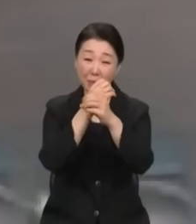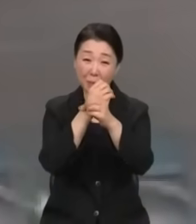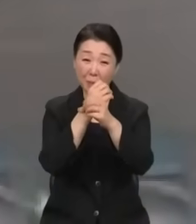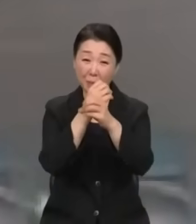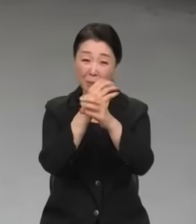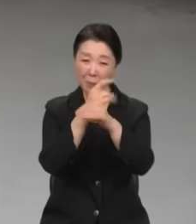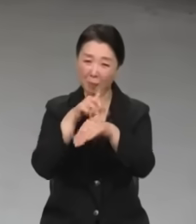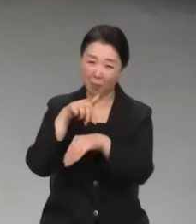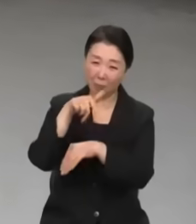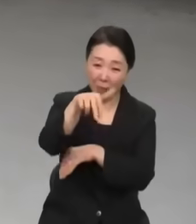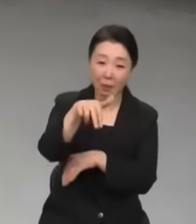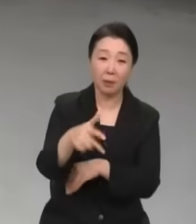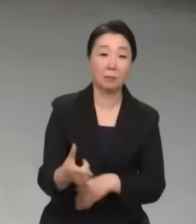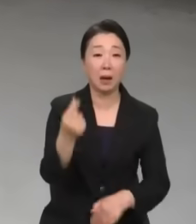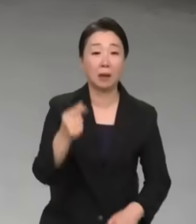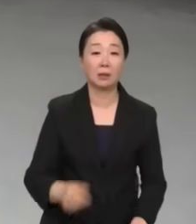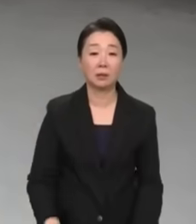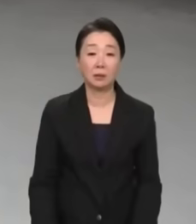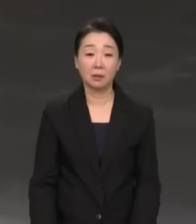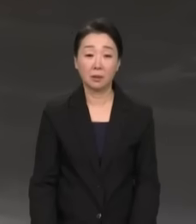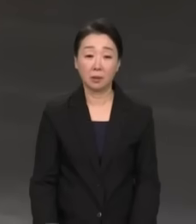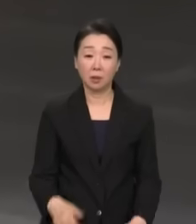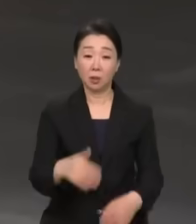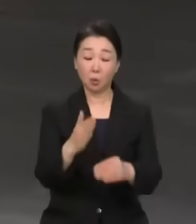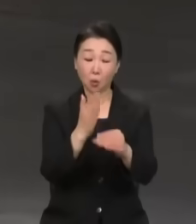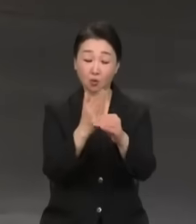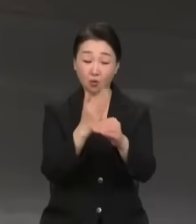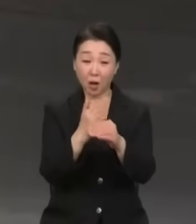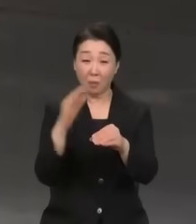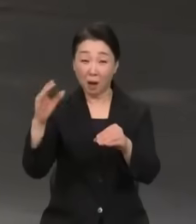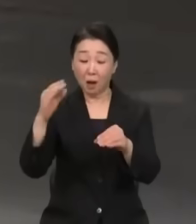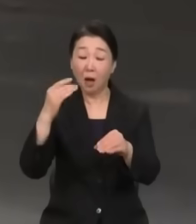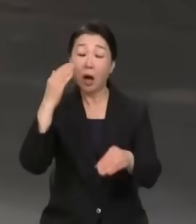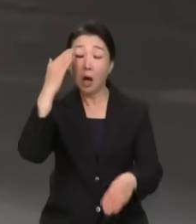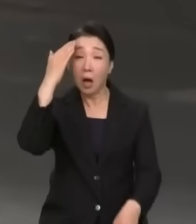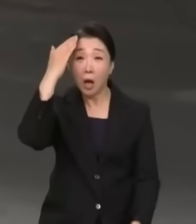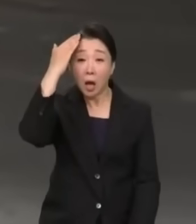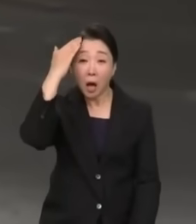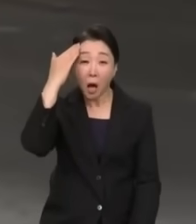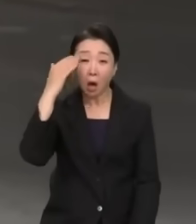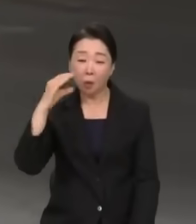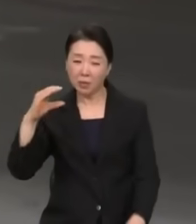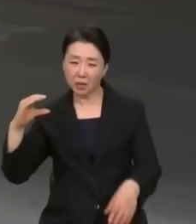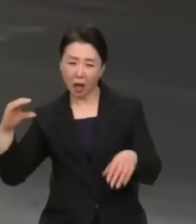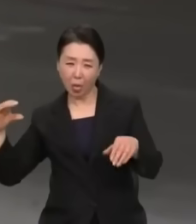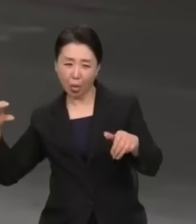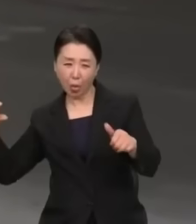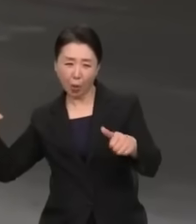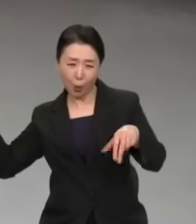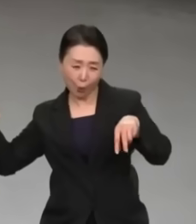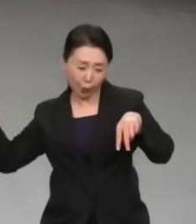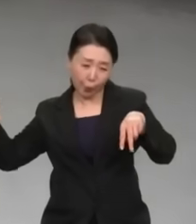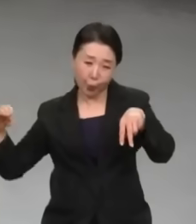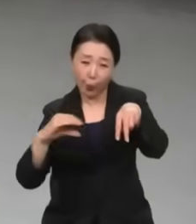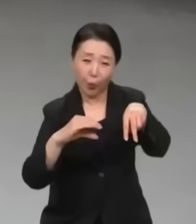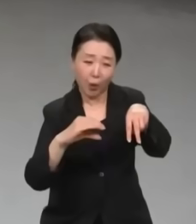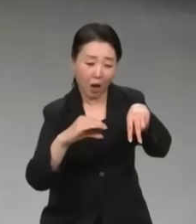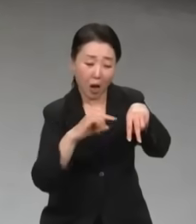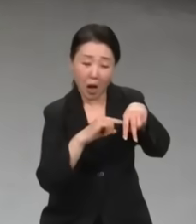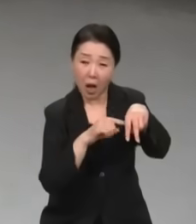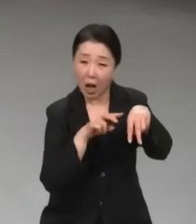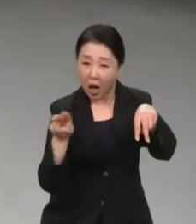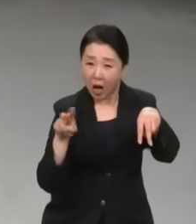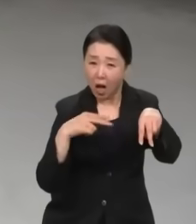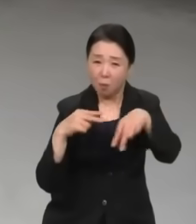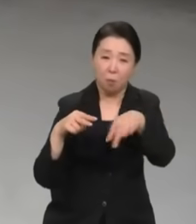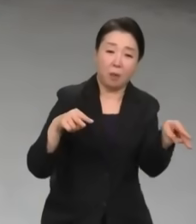건너려는 겁니다 도로 중간쯤 갔을 때 저멀리 검은 차량이 빠른 속도로 달려옵니다 이걸 눈치채 아이는